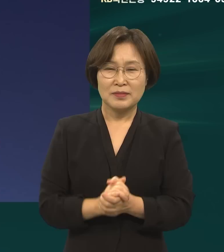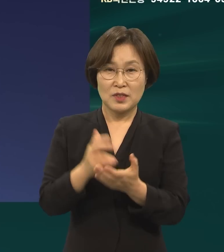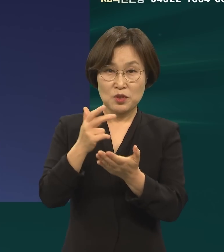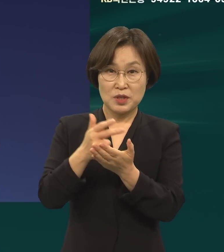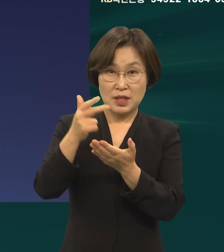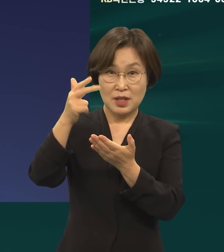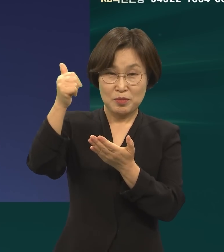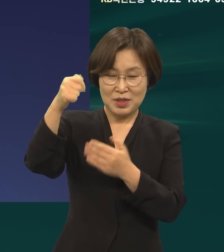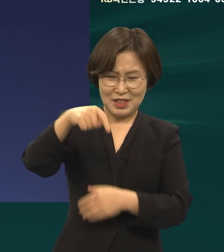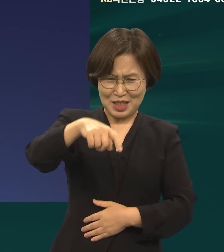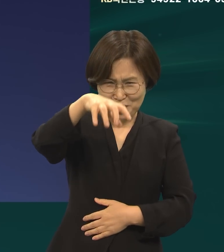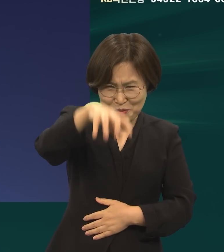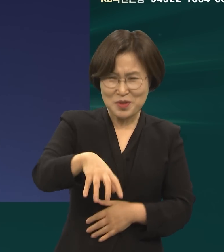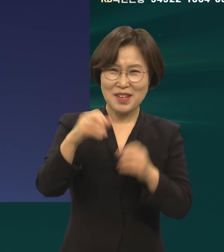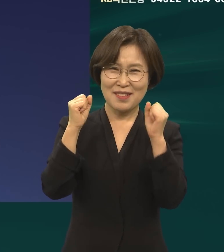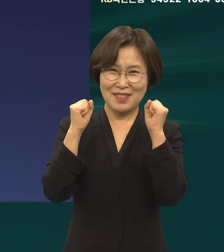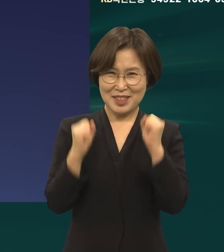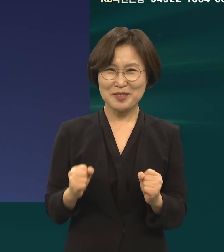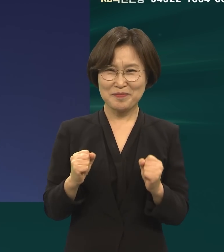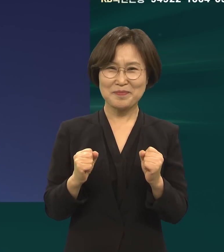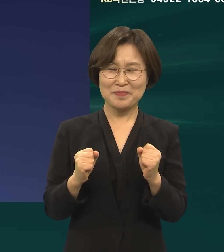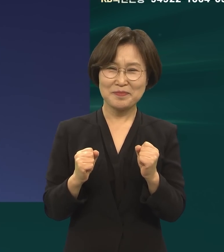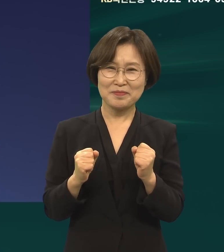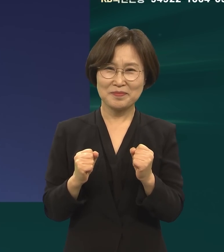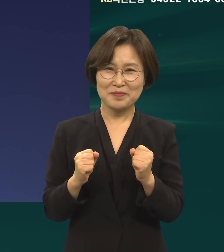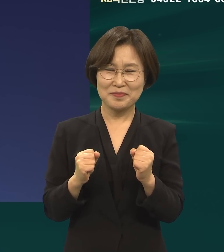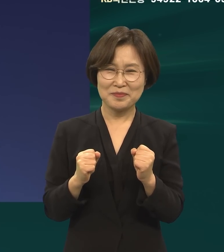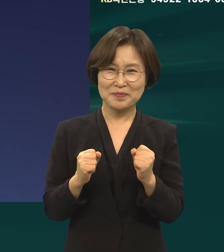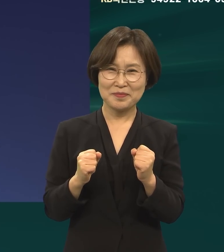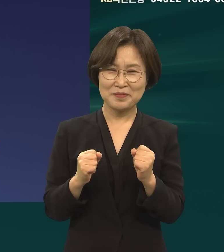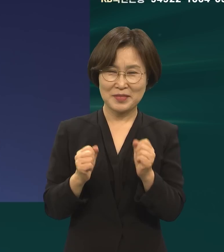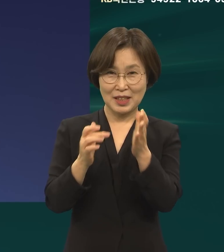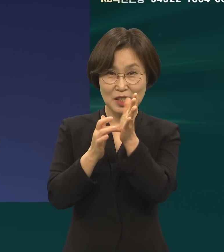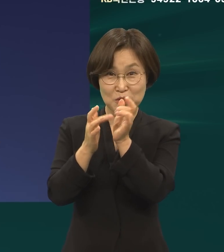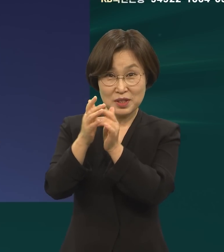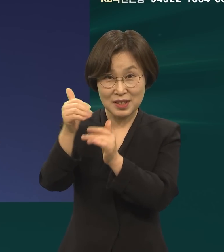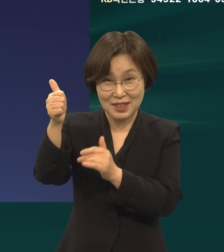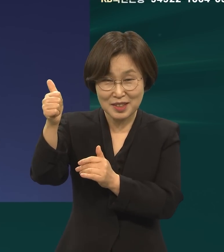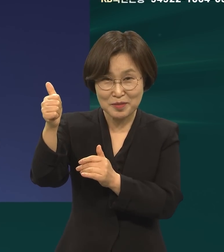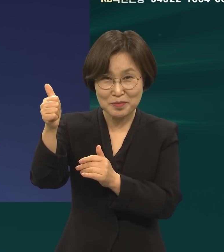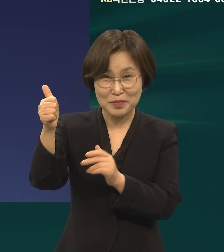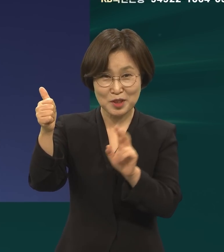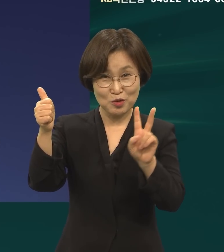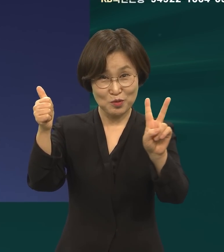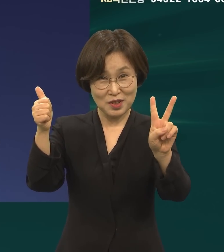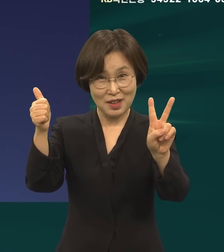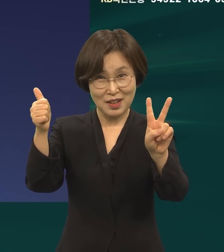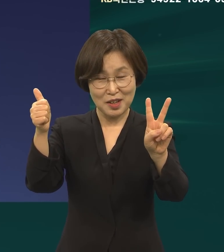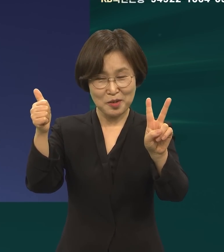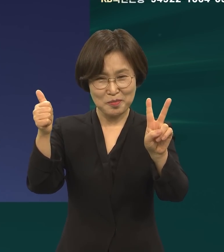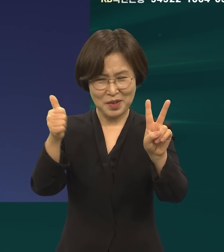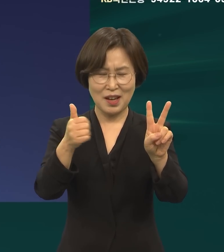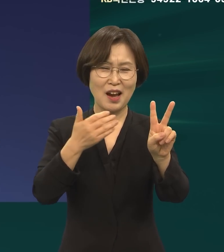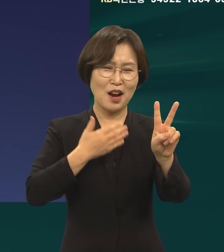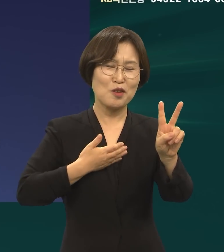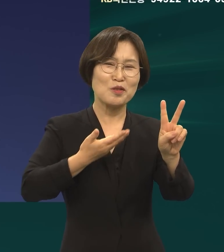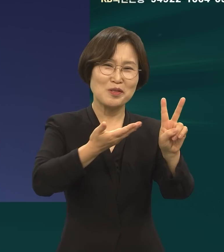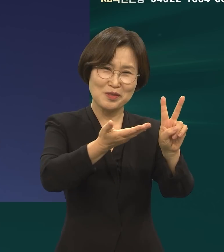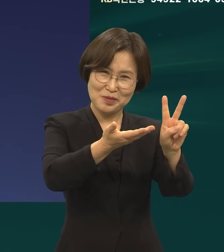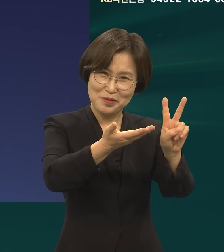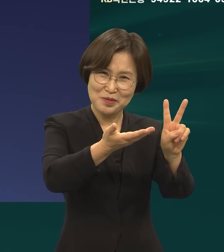주님은 여기 계십니다. 이제 예수님은 이들에게 자신을 알려주시야